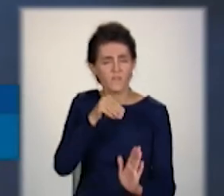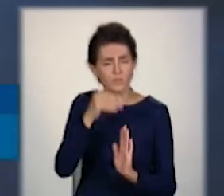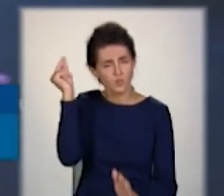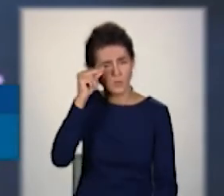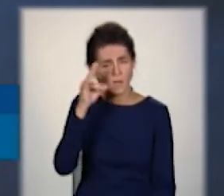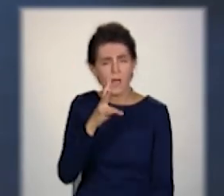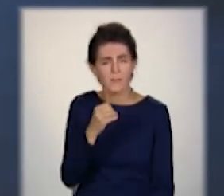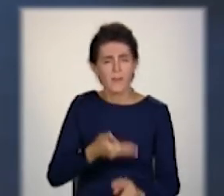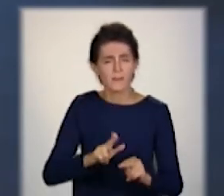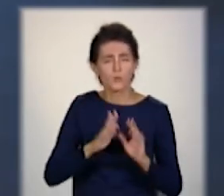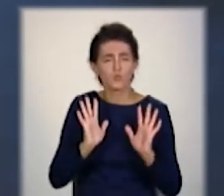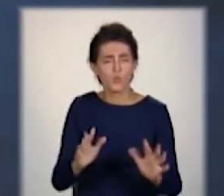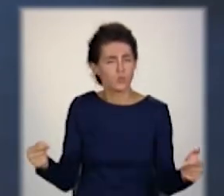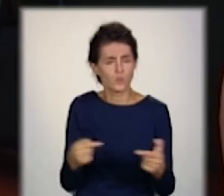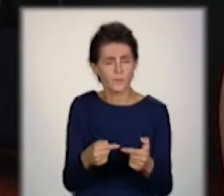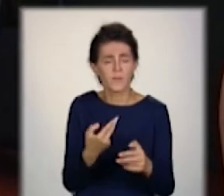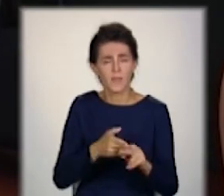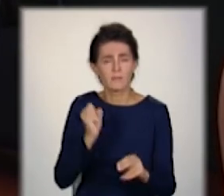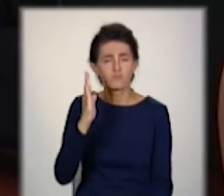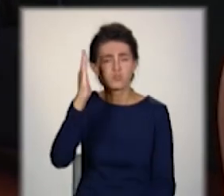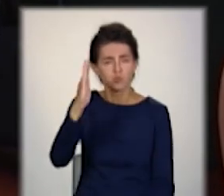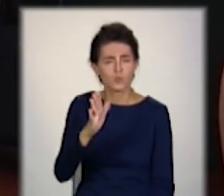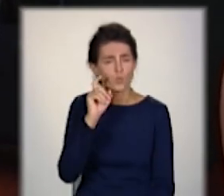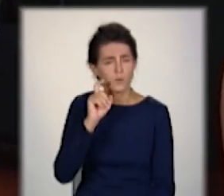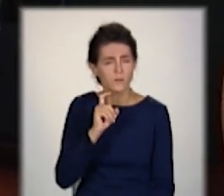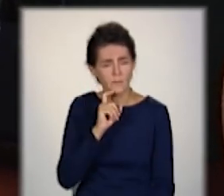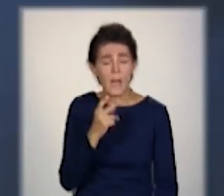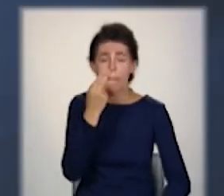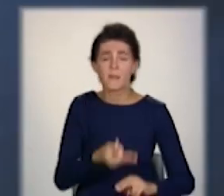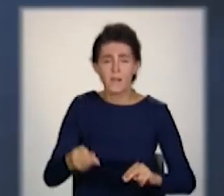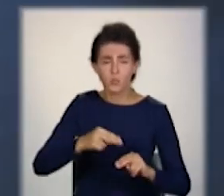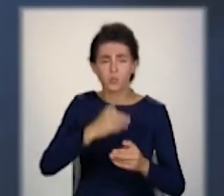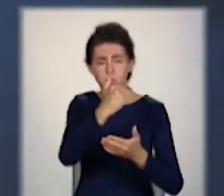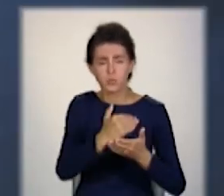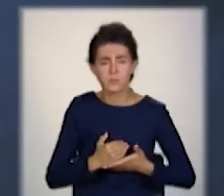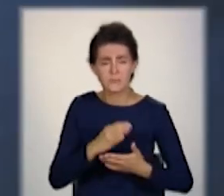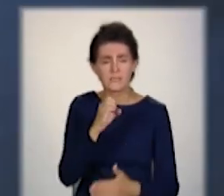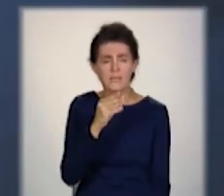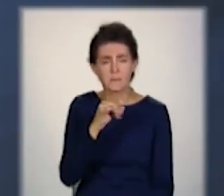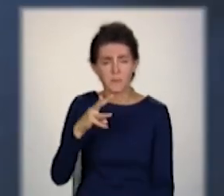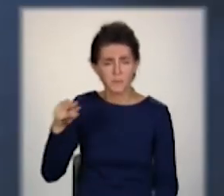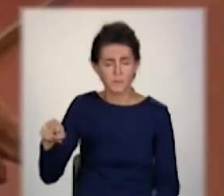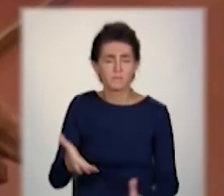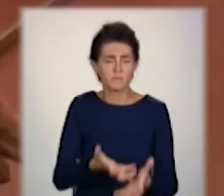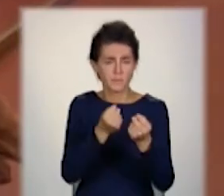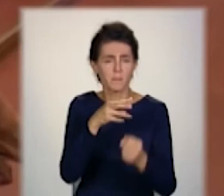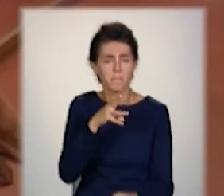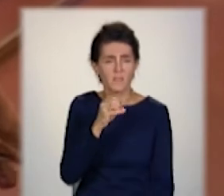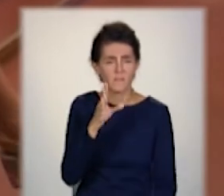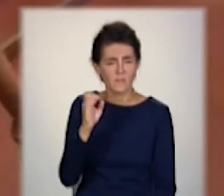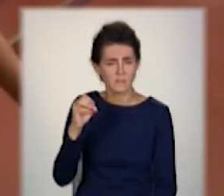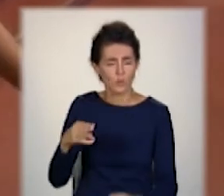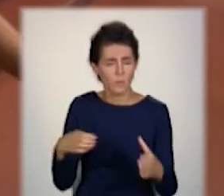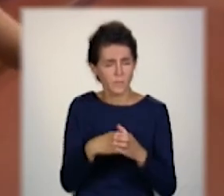ж не тільки його судьбу, він определяє майбутнє України. Іменно тому програму «Steam Camp» підтримала компанія «Метінвест». Також під